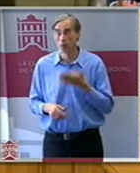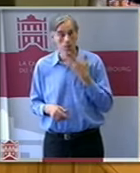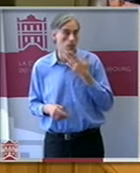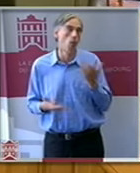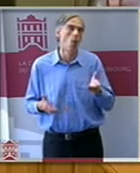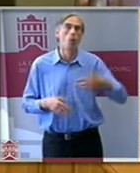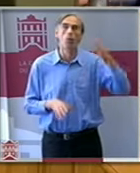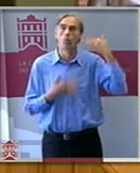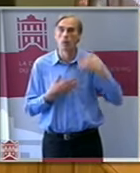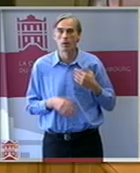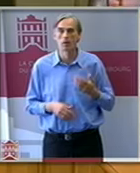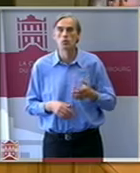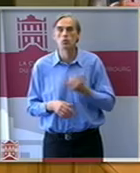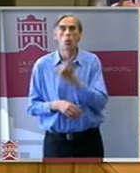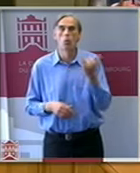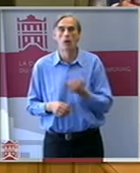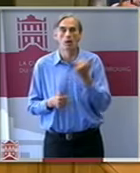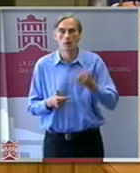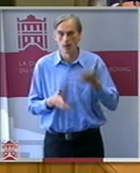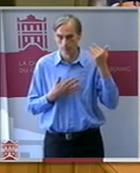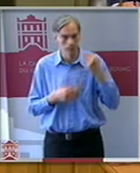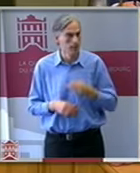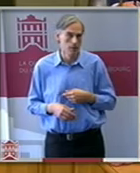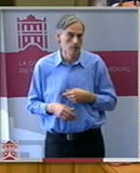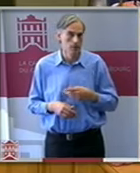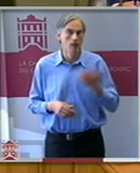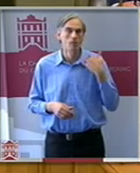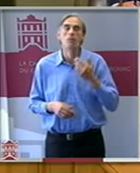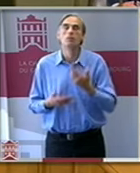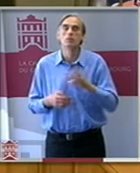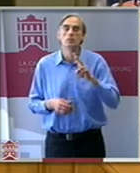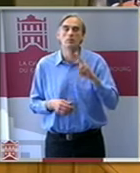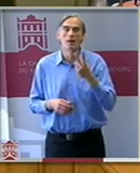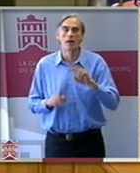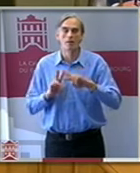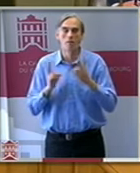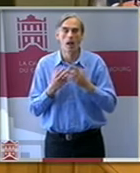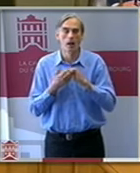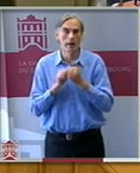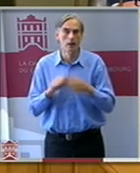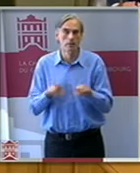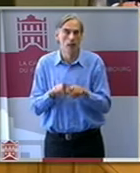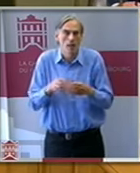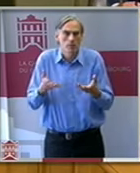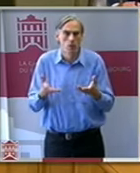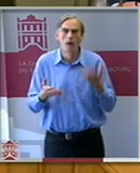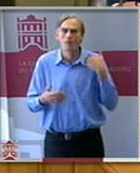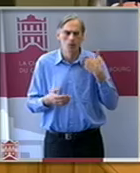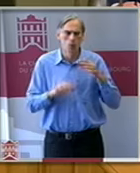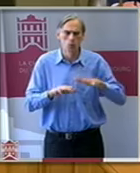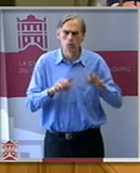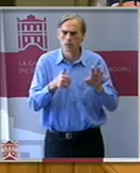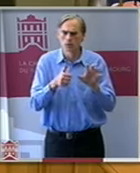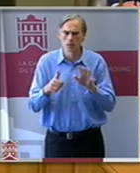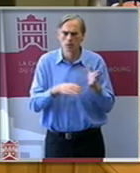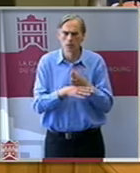Das Mann allein hier wie im Zweiten Weltkrieg zum Beispiel. Ja. Das hat bis an den 60er, den direkten Kolonialismus bis an den 60er Jahren gedauert, wo auch die 70er Jahren